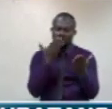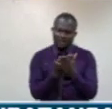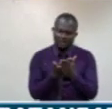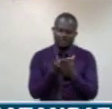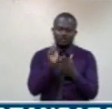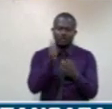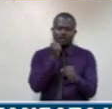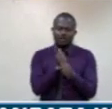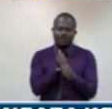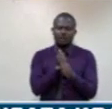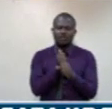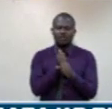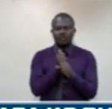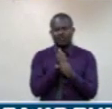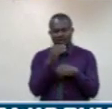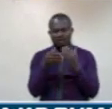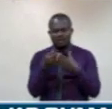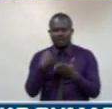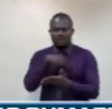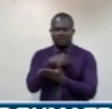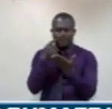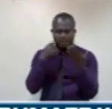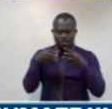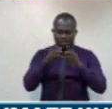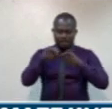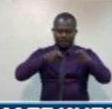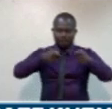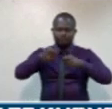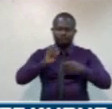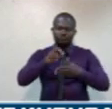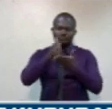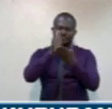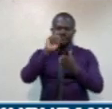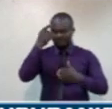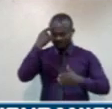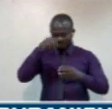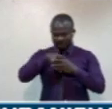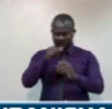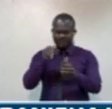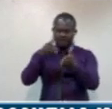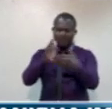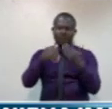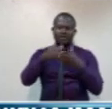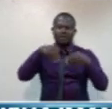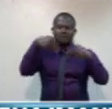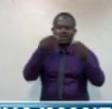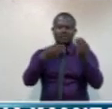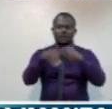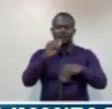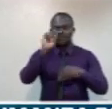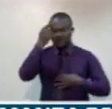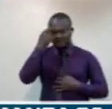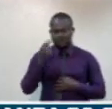twanoza uburyo ducunga cyangwa se dufasha leta mu gukurikirana imitangire y'amasoko ya